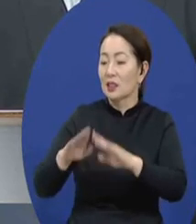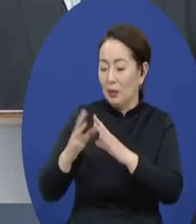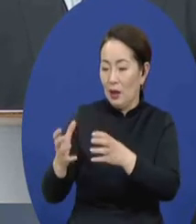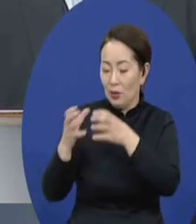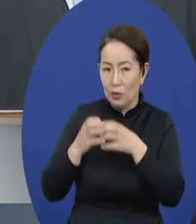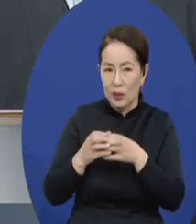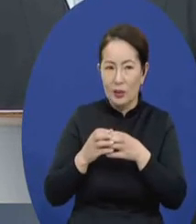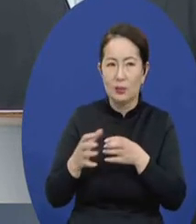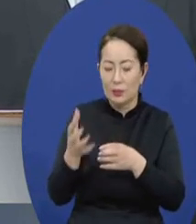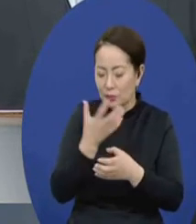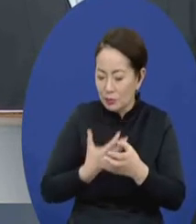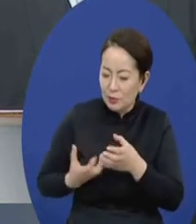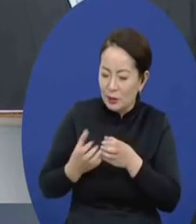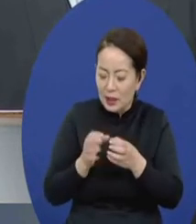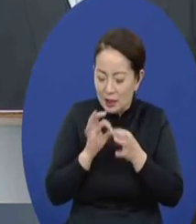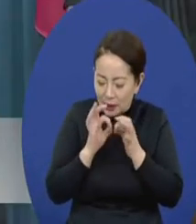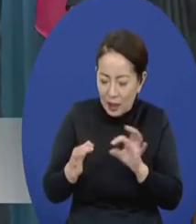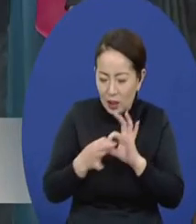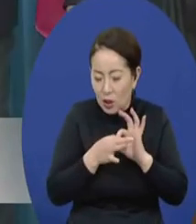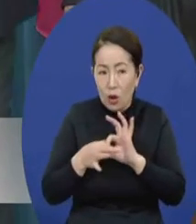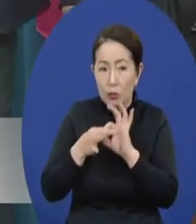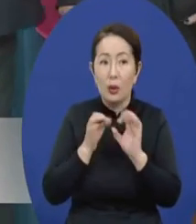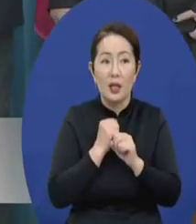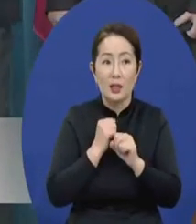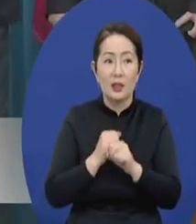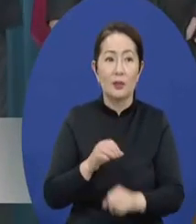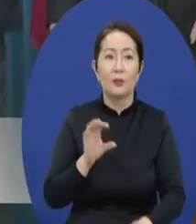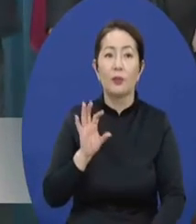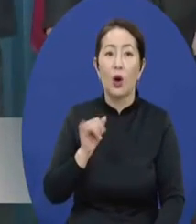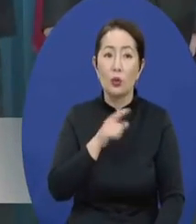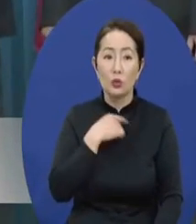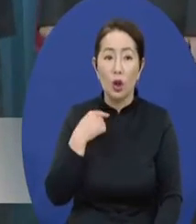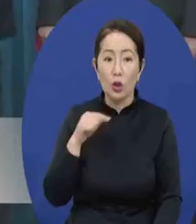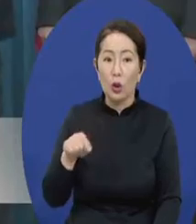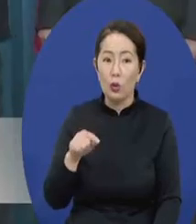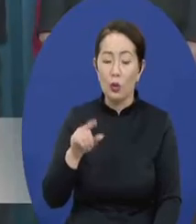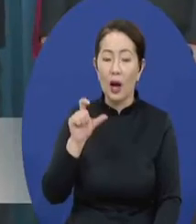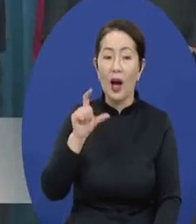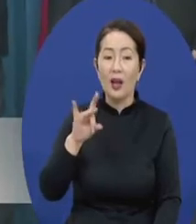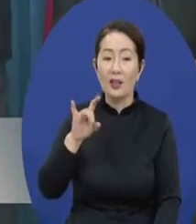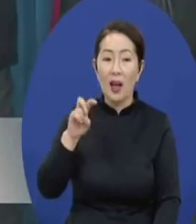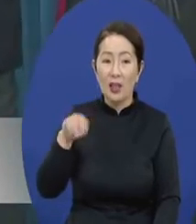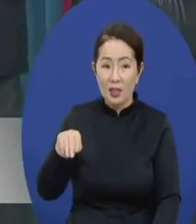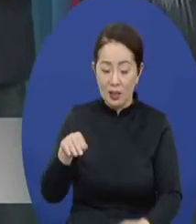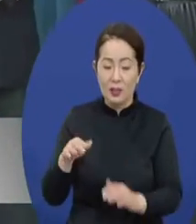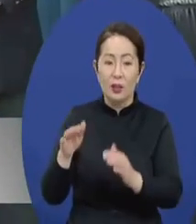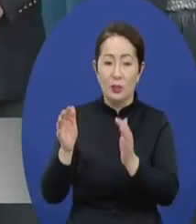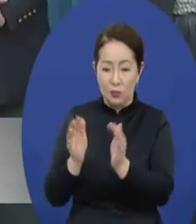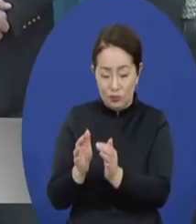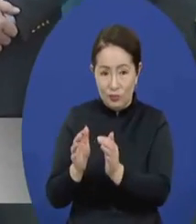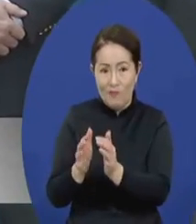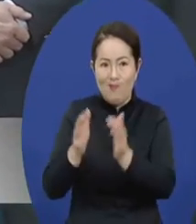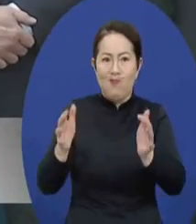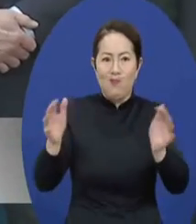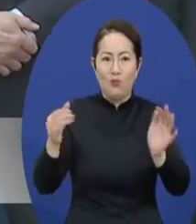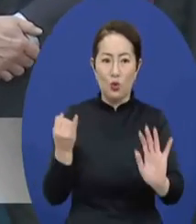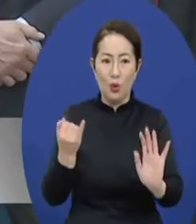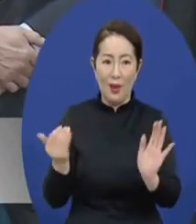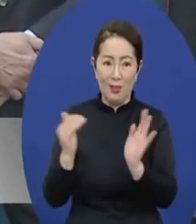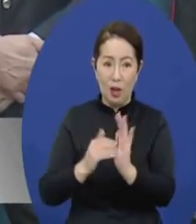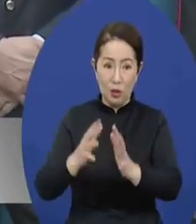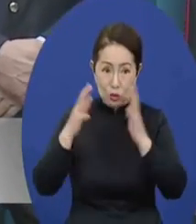бид нар маш одоо нэгт ажилласан. Оюу толгой бол Эрдэнтеэс 6 дахин том нөөцтэй дэлхийд нөөц